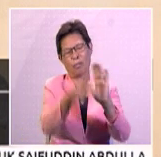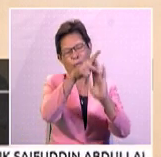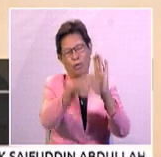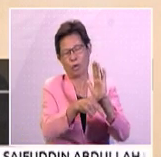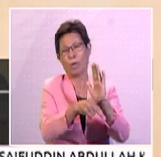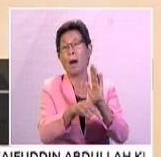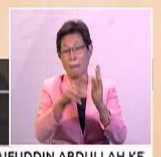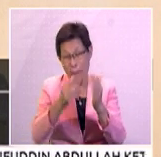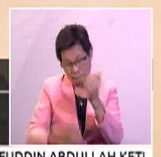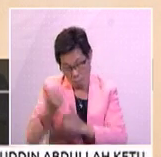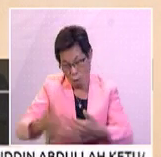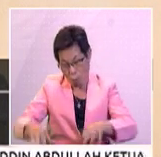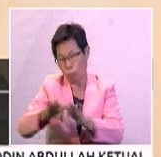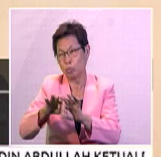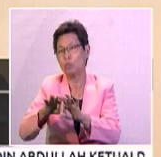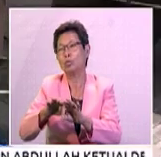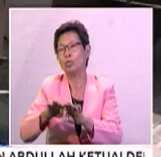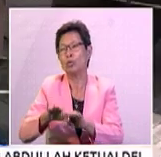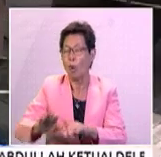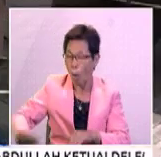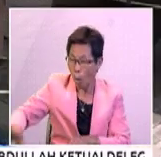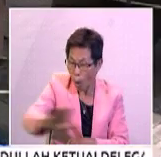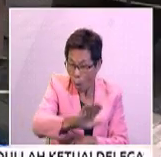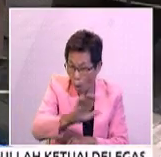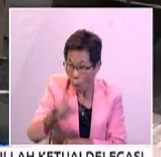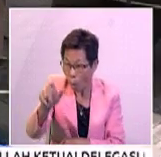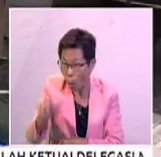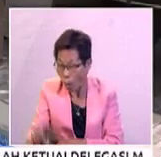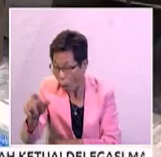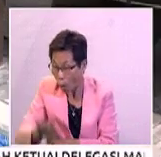he gives importance to the public. He gives importance to love.